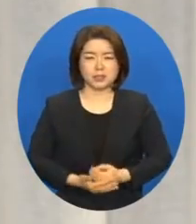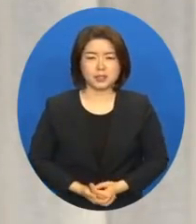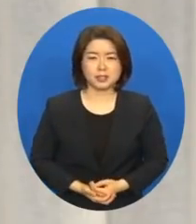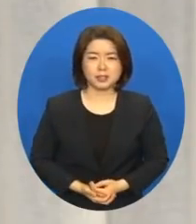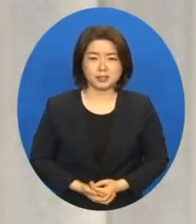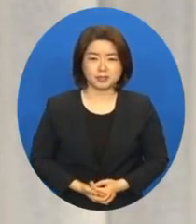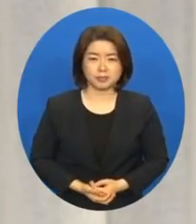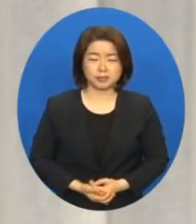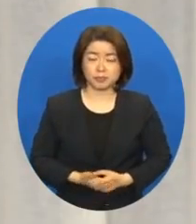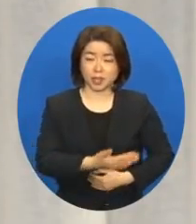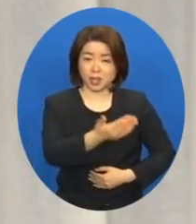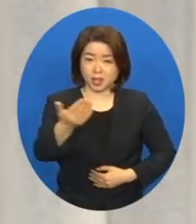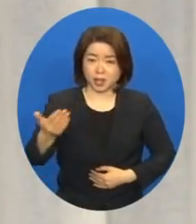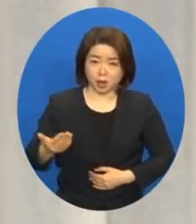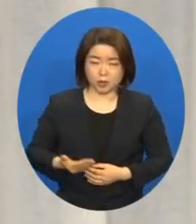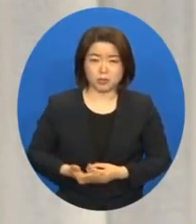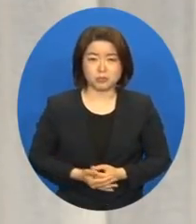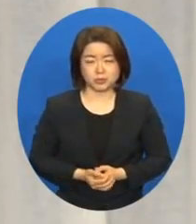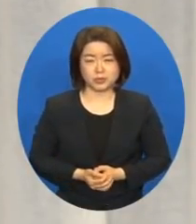여러분은